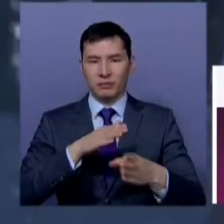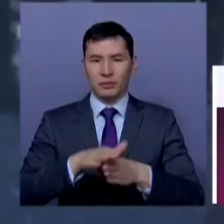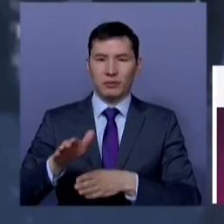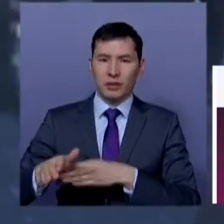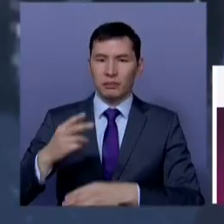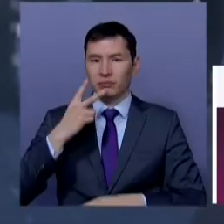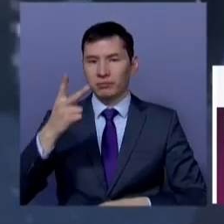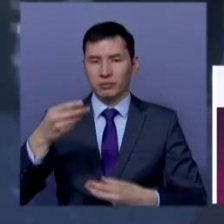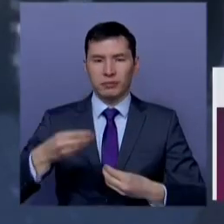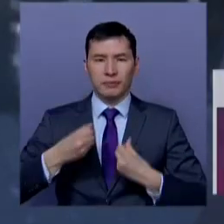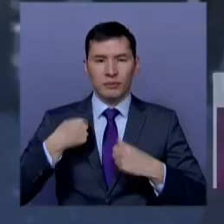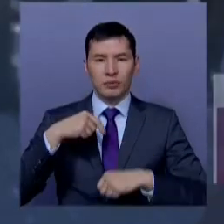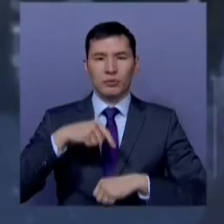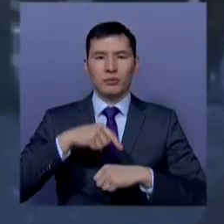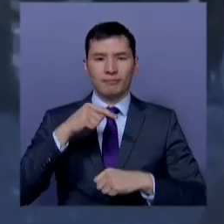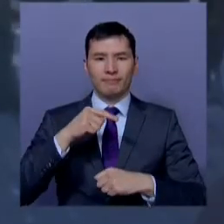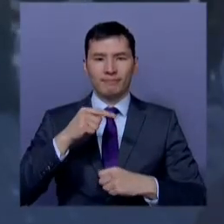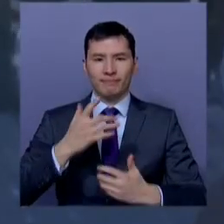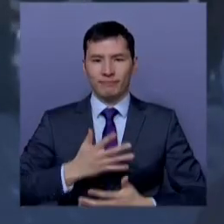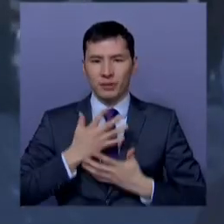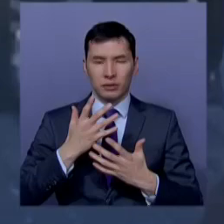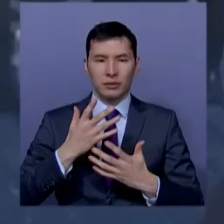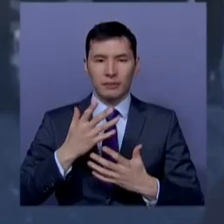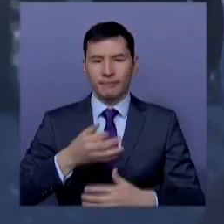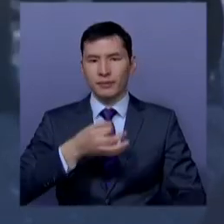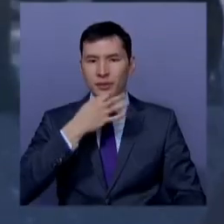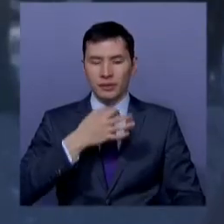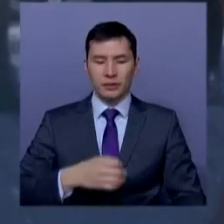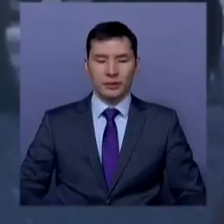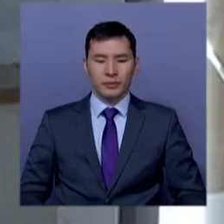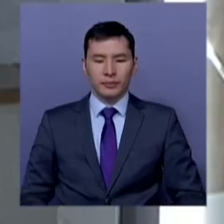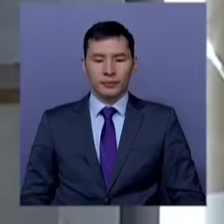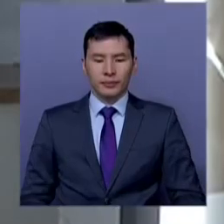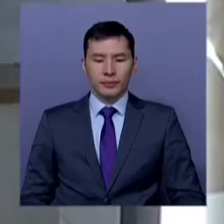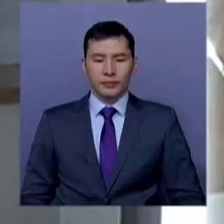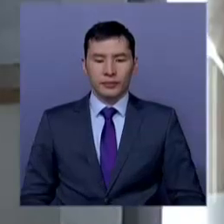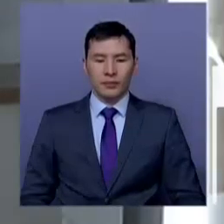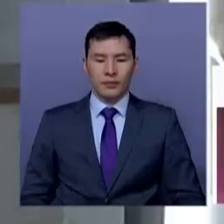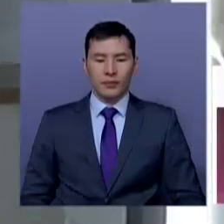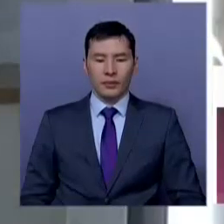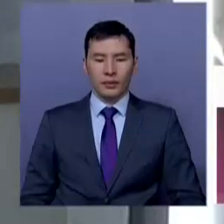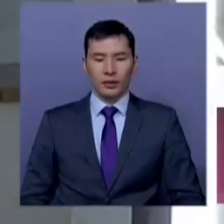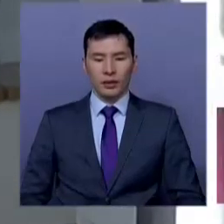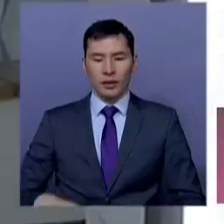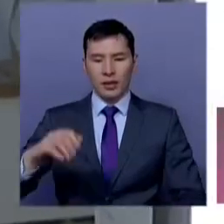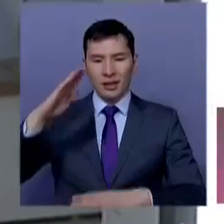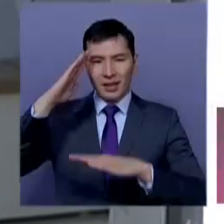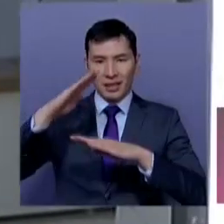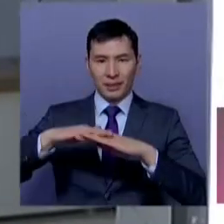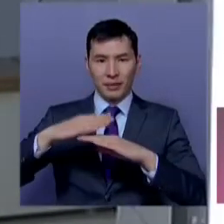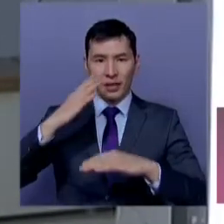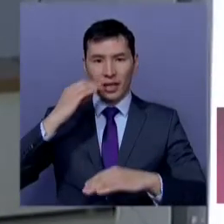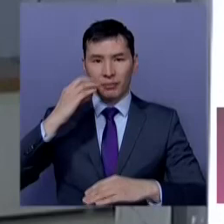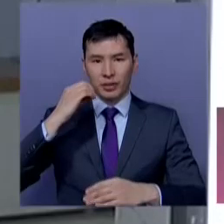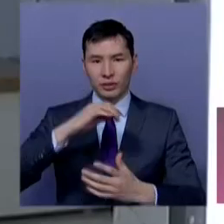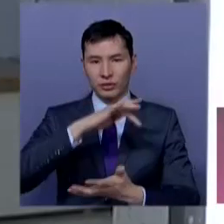қарайтын адам деп есептеймін бұл азаматты. Сондықтан үмітім зор. Әкім менен Алматы қаласының